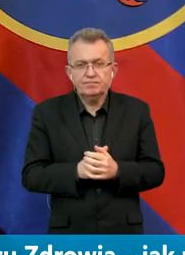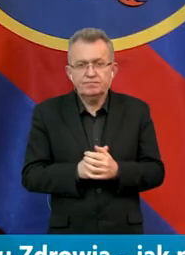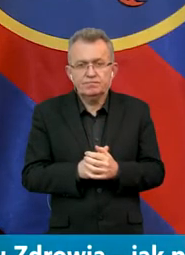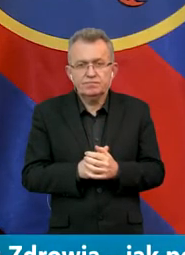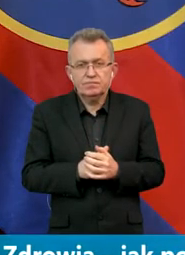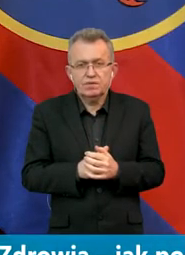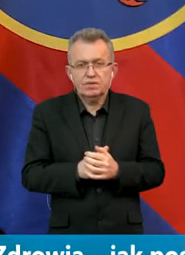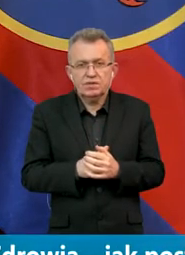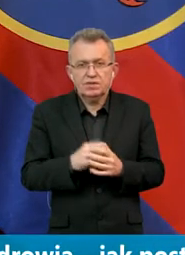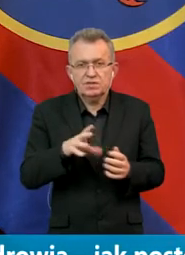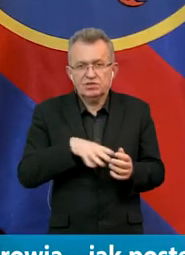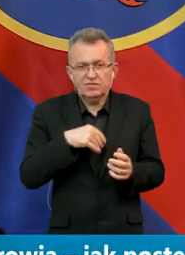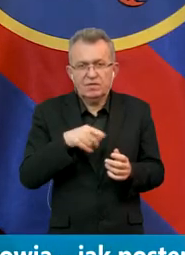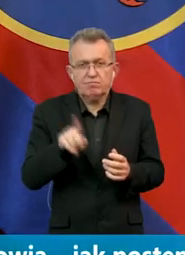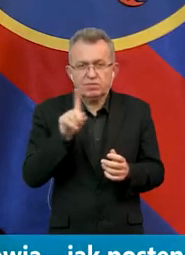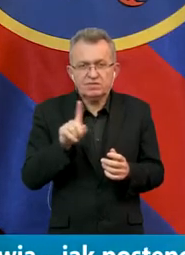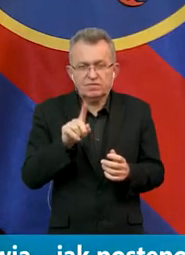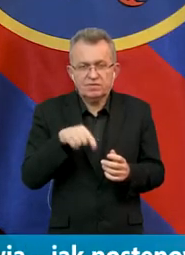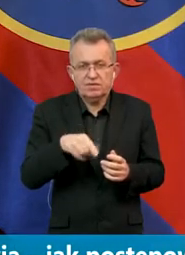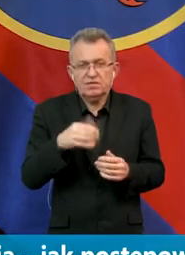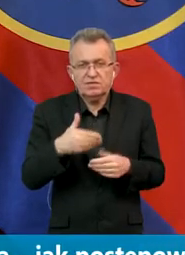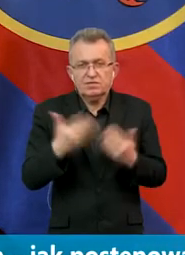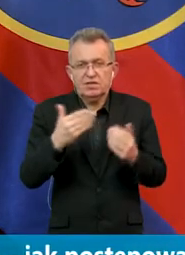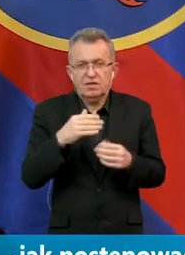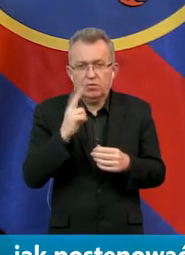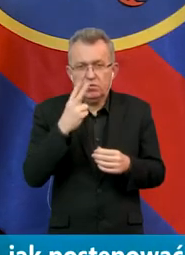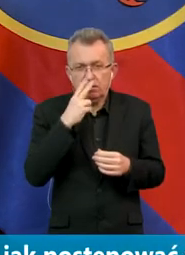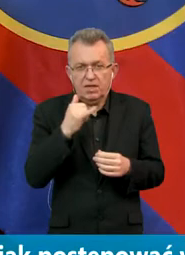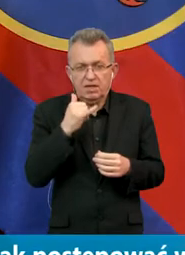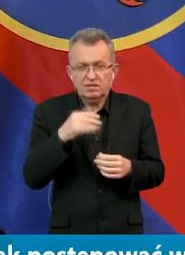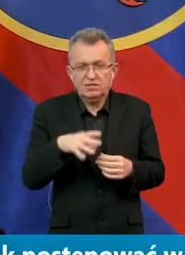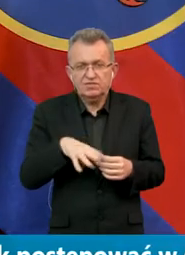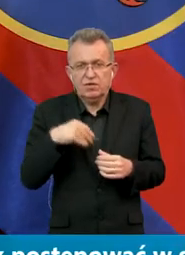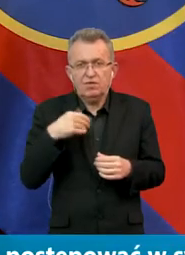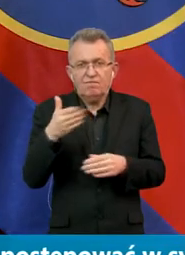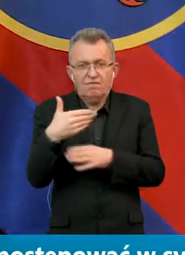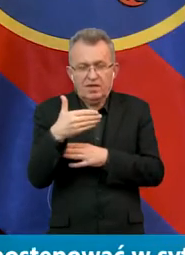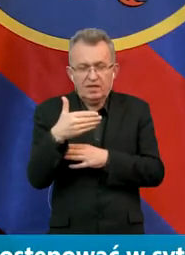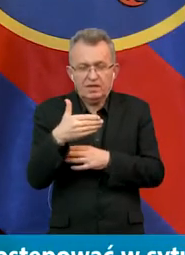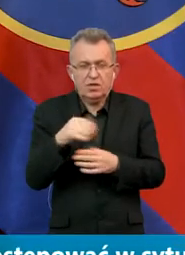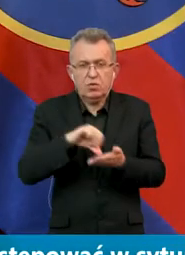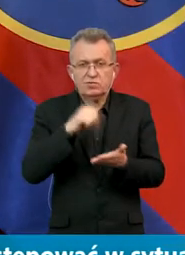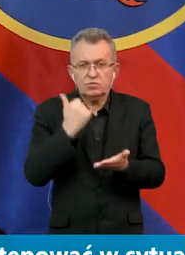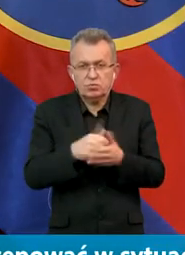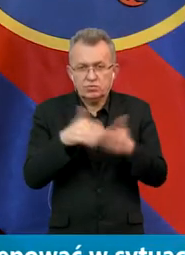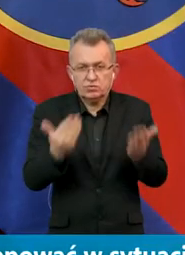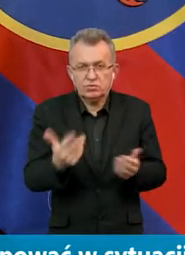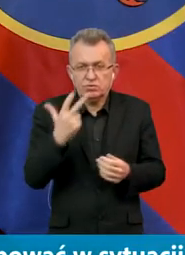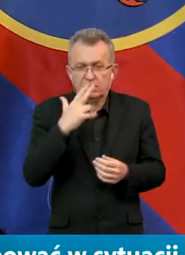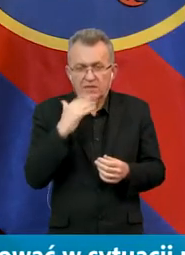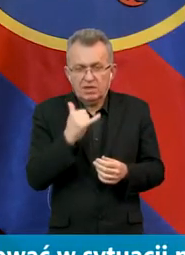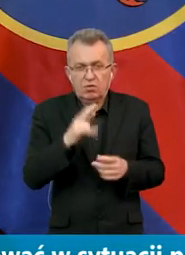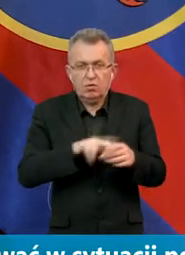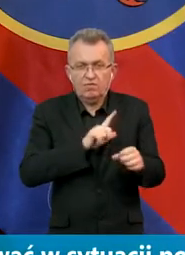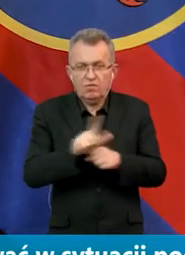Przed nami święta państwowe, Dzień Flagi, 2 maja. I Święto Konstytucji 3 maja. O 12